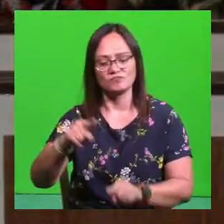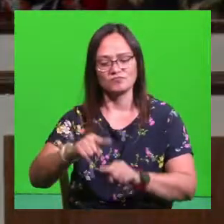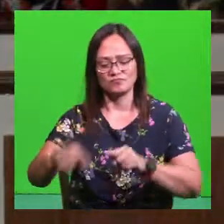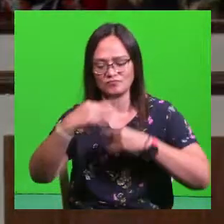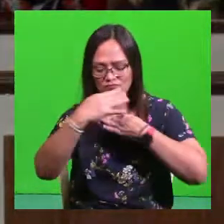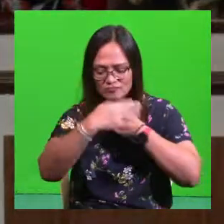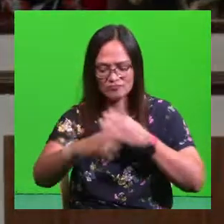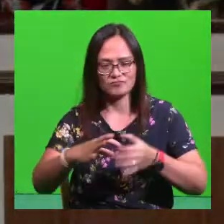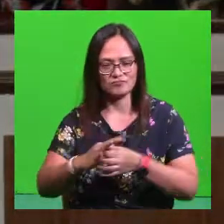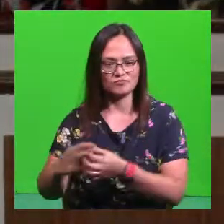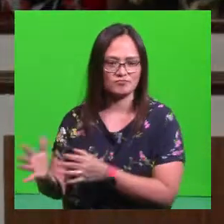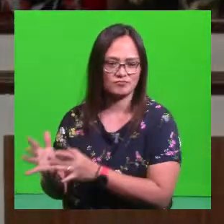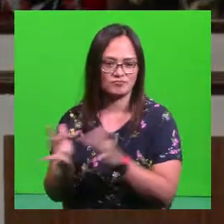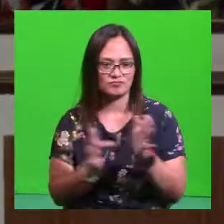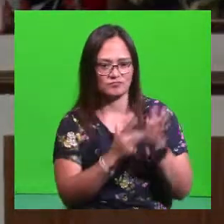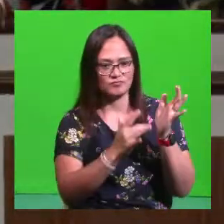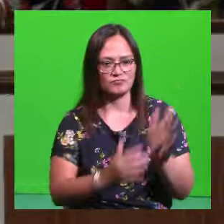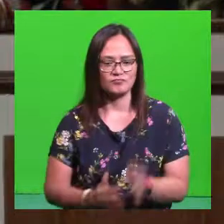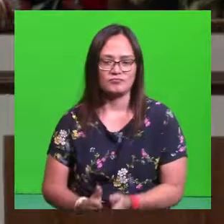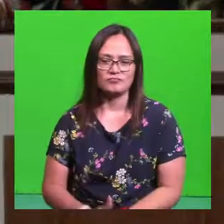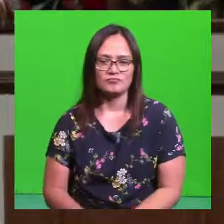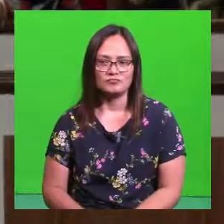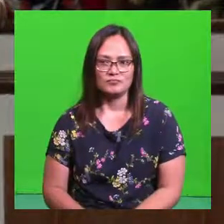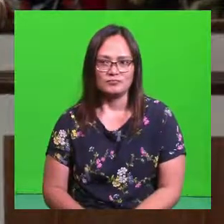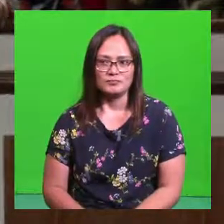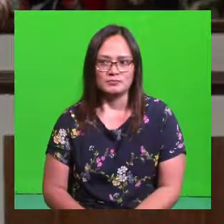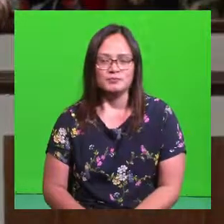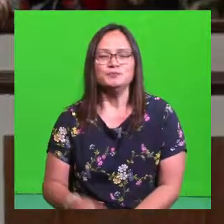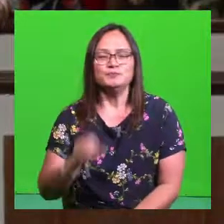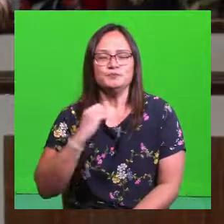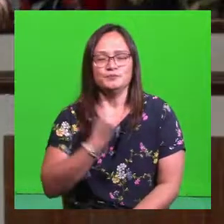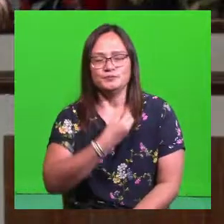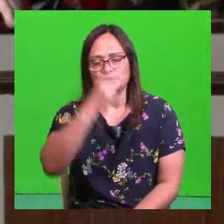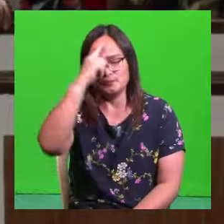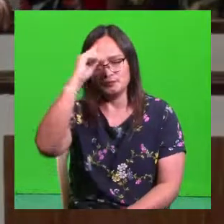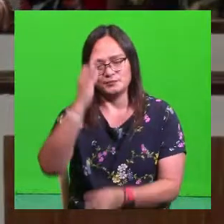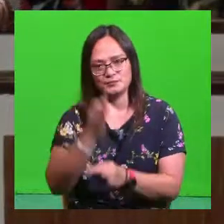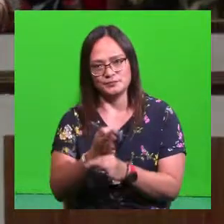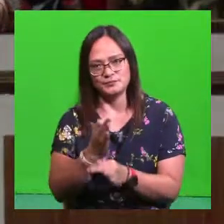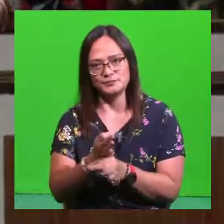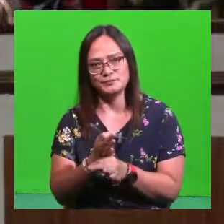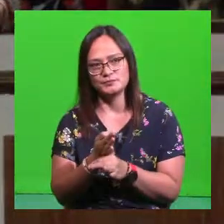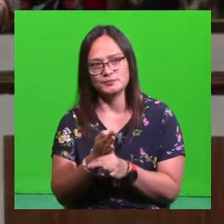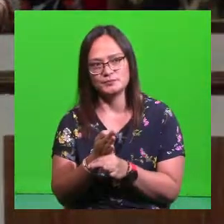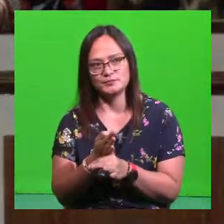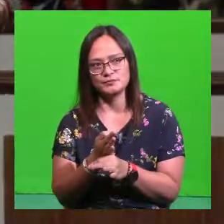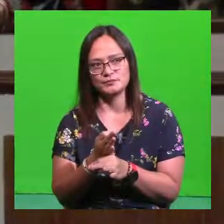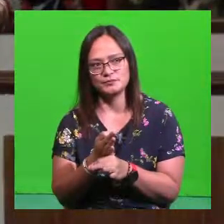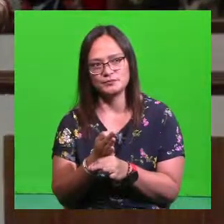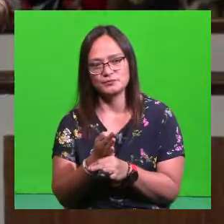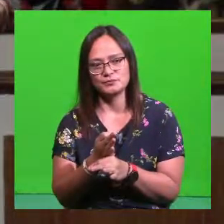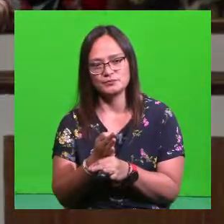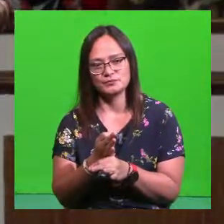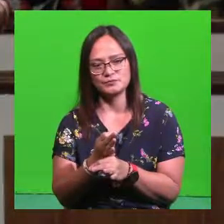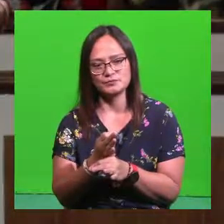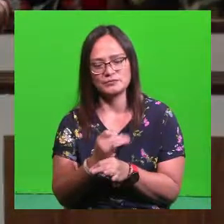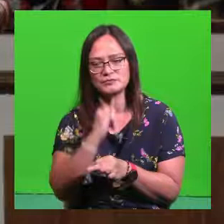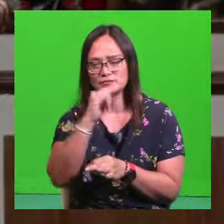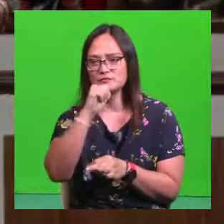Alam niyo po, ang ating pananampalataya ay hindi maaaring kumpleto without the shed blood of Christ.